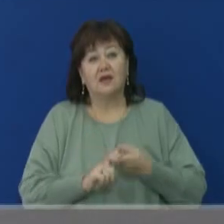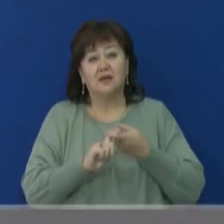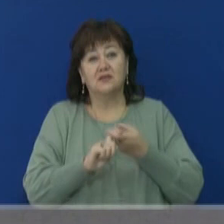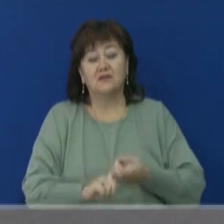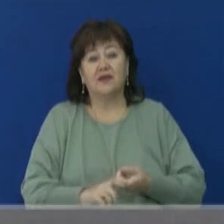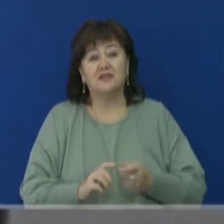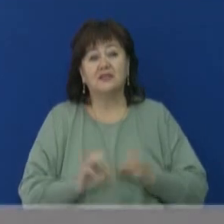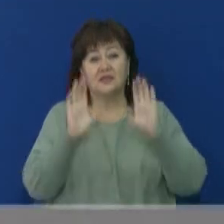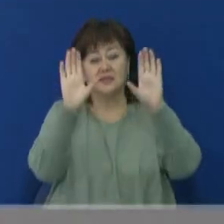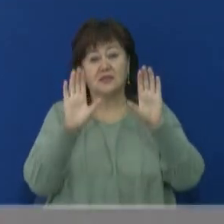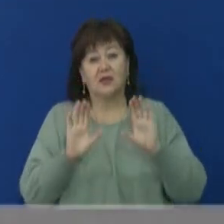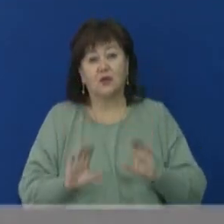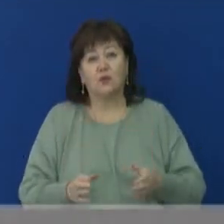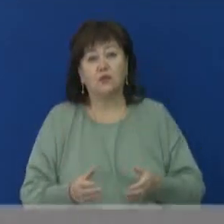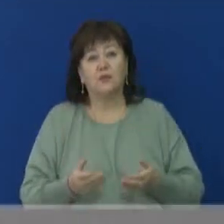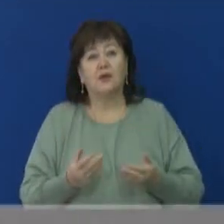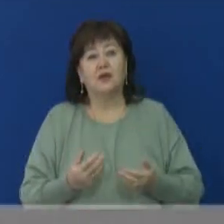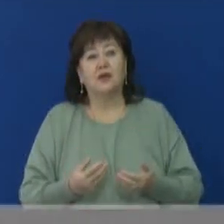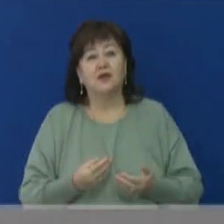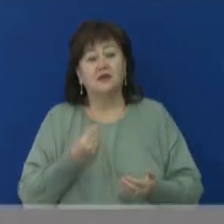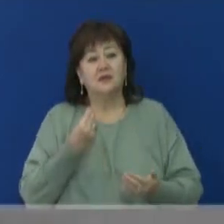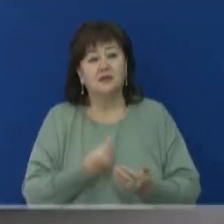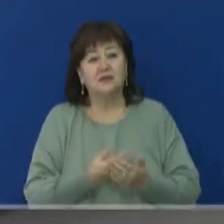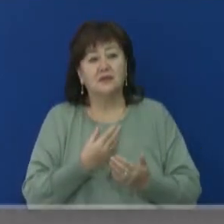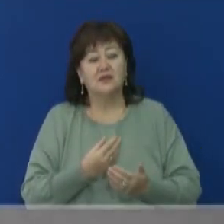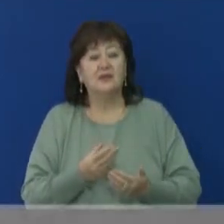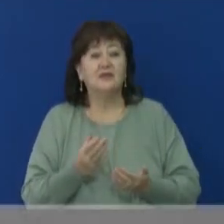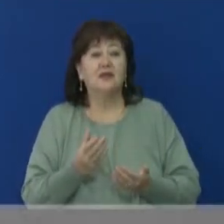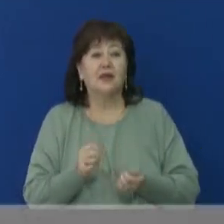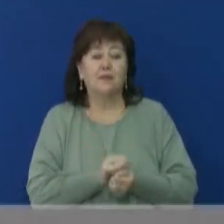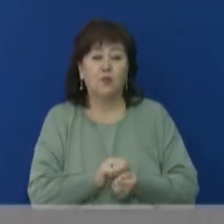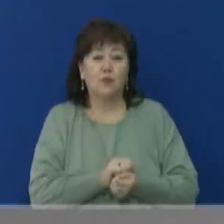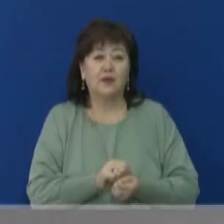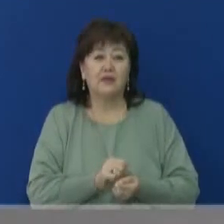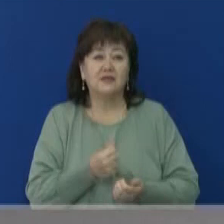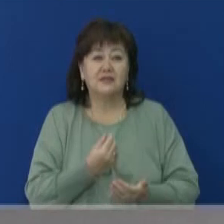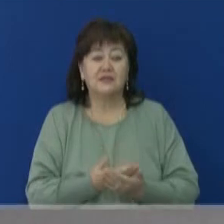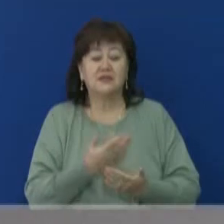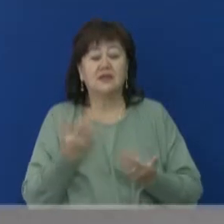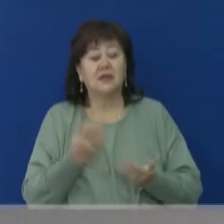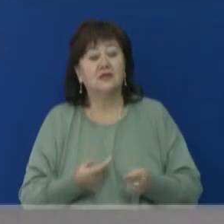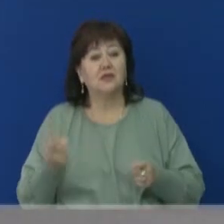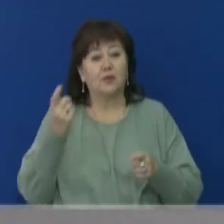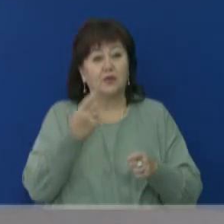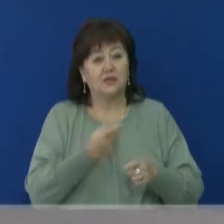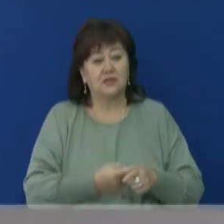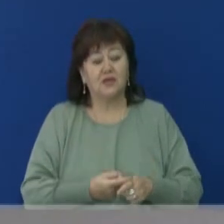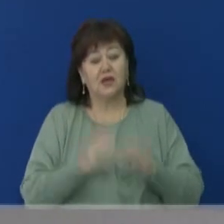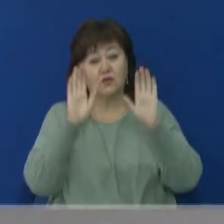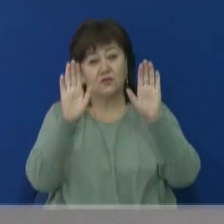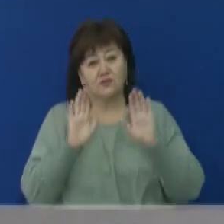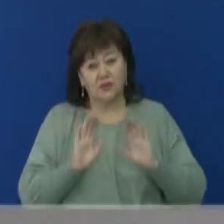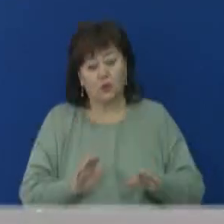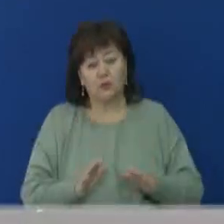заңнамалық актілерінде сақтандыру нарығын және бағалы қағаздар нарығын реттеу мен дамыту бойынша өзгерістер мен толықтырулар енгізу туралы заңда